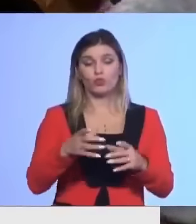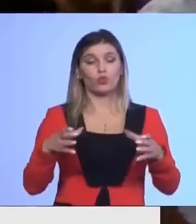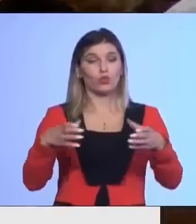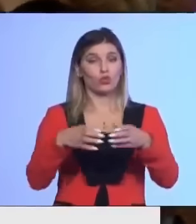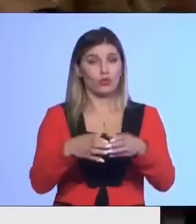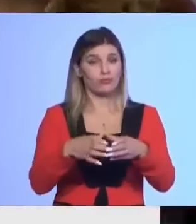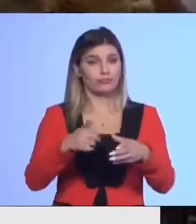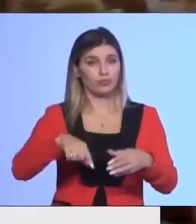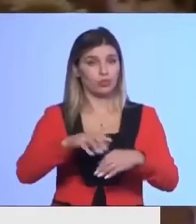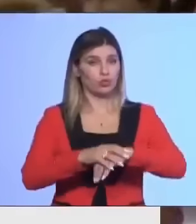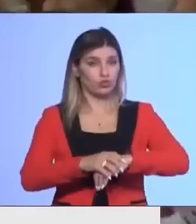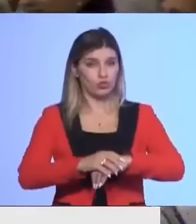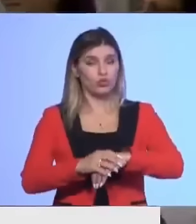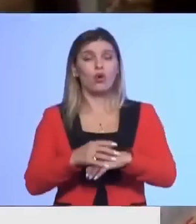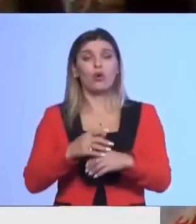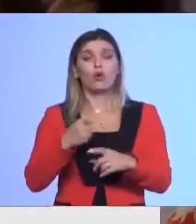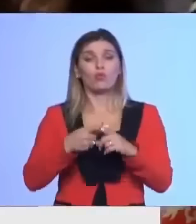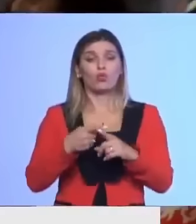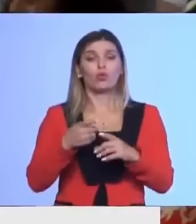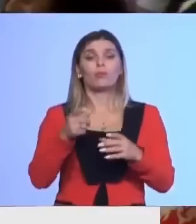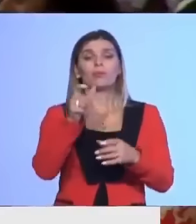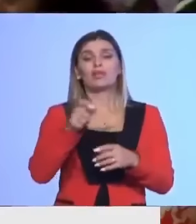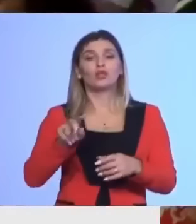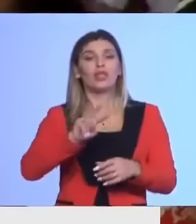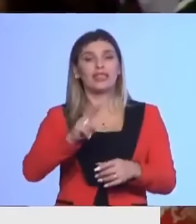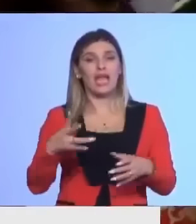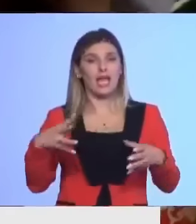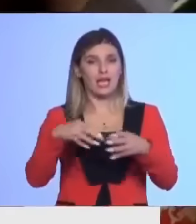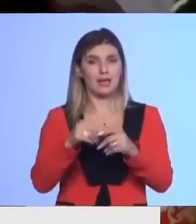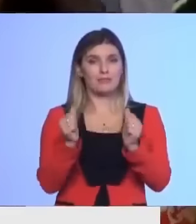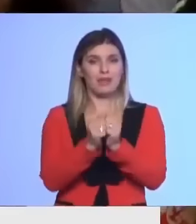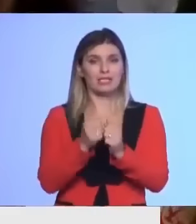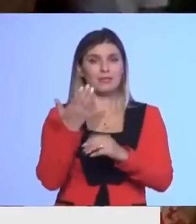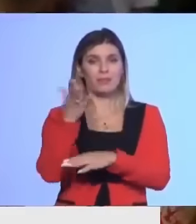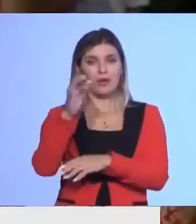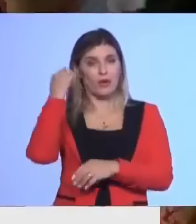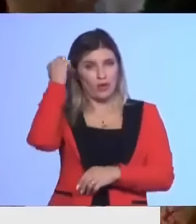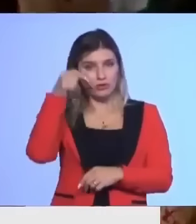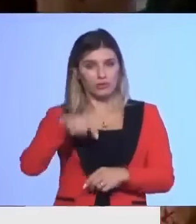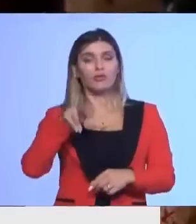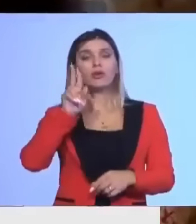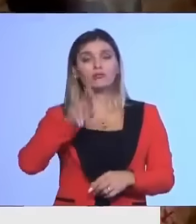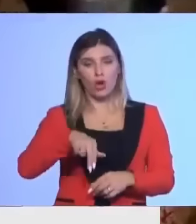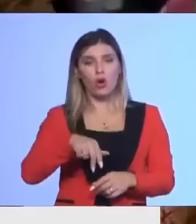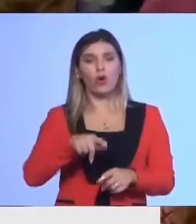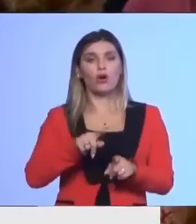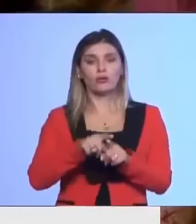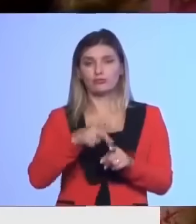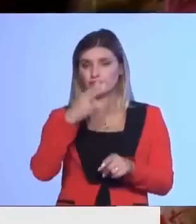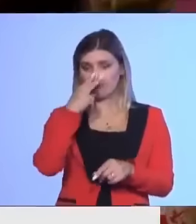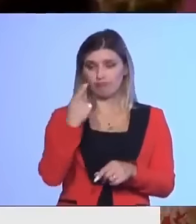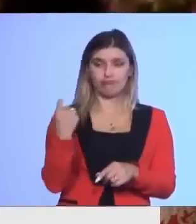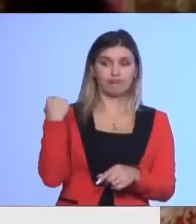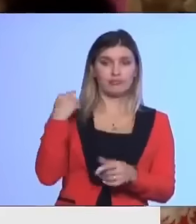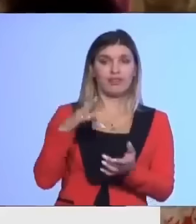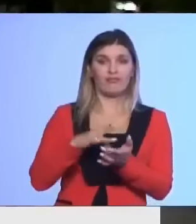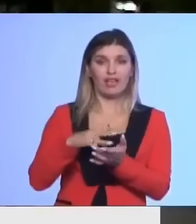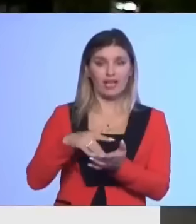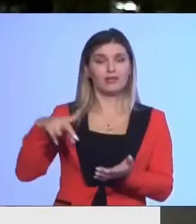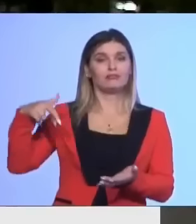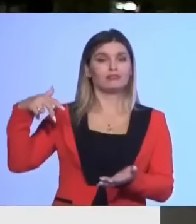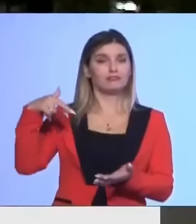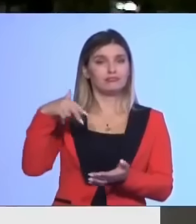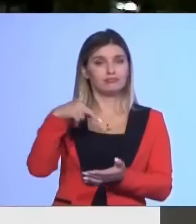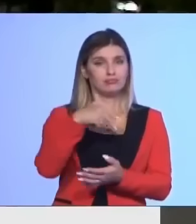sportistët tjerë që përfaqësuan vendin tonë në Olimpiadën e Parisit, parakaluan prapa meje, siç po e shihni në sheshin